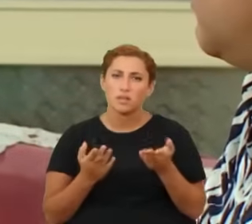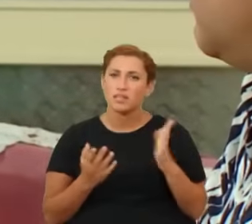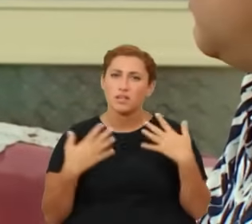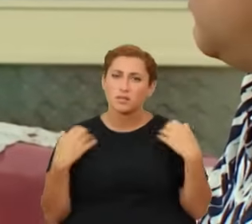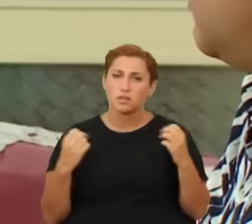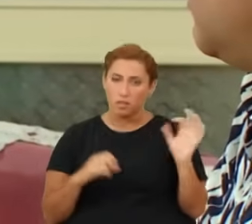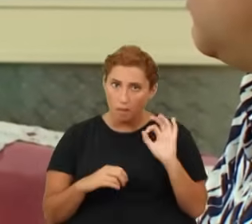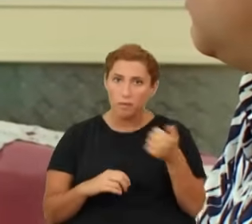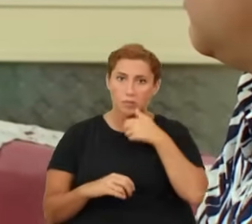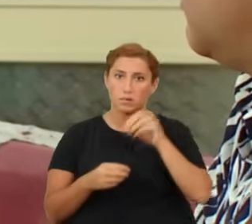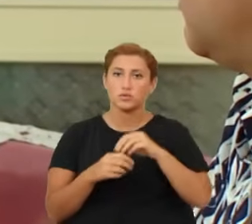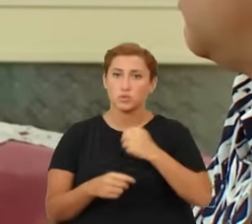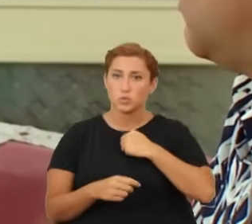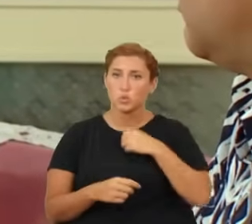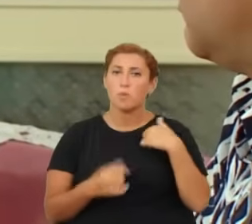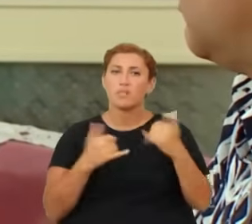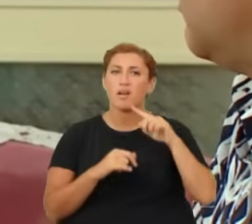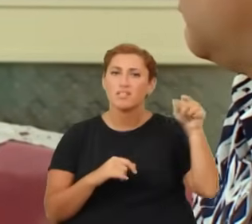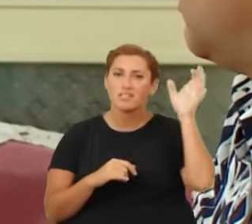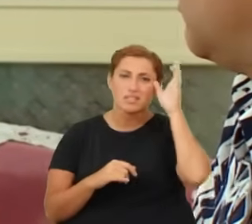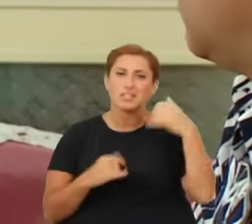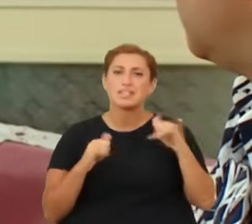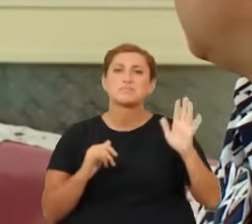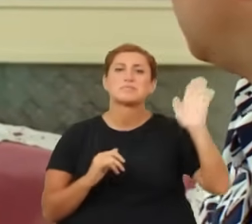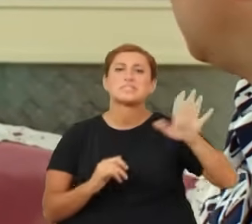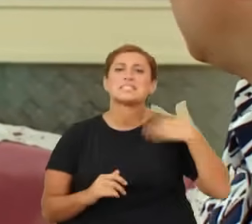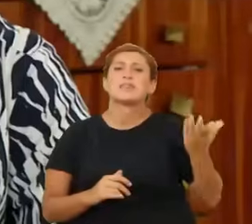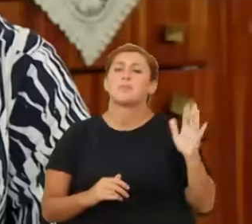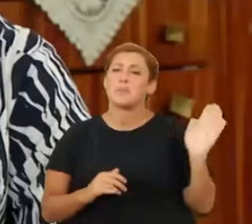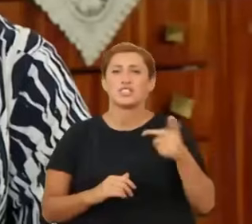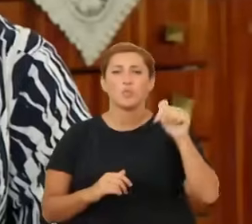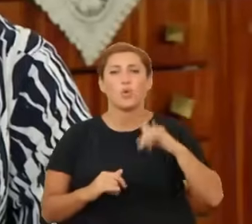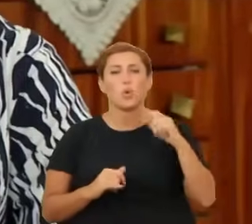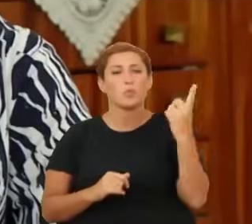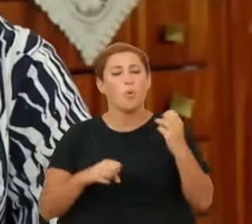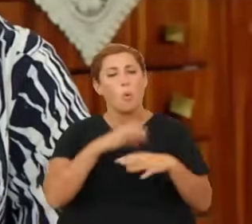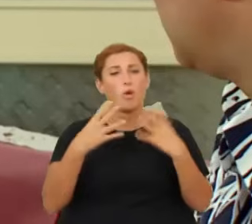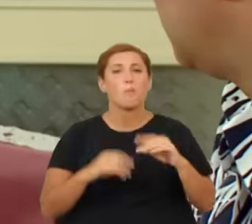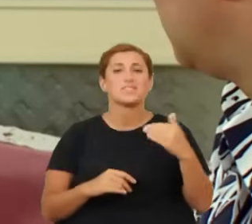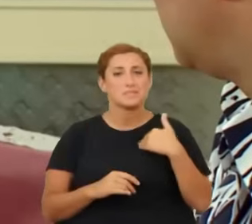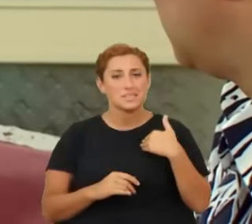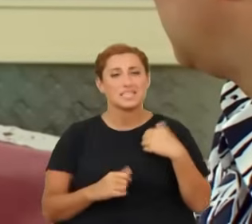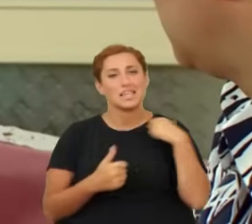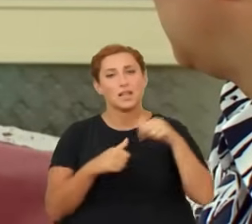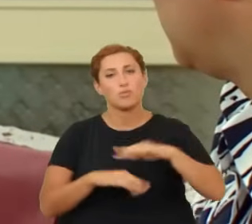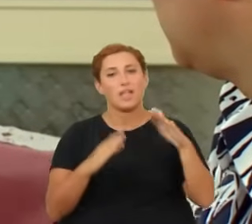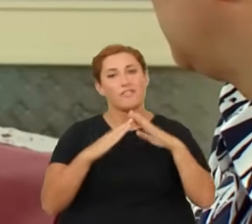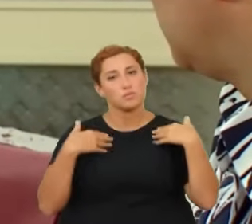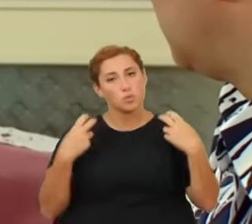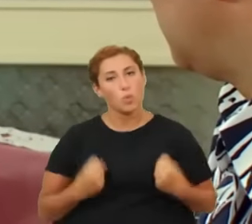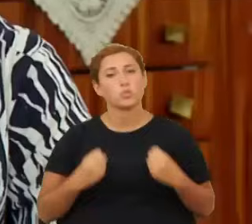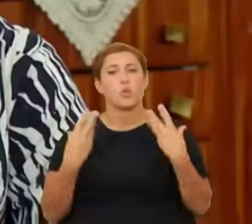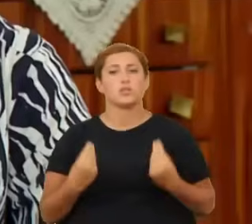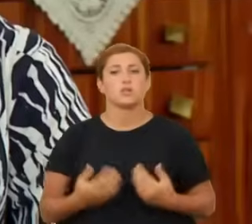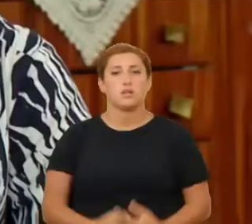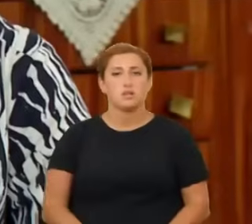Ne sağ? Tabii ki babam için üzülüyorum ben. Tatile falan gitmek istemiyordum zaten. Yani keşke böyle kötü bir olay olmasaydı, biz yine burada evimizde otursaydık